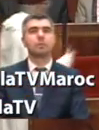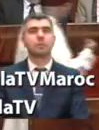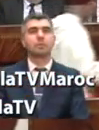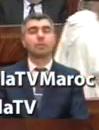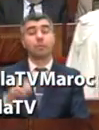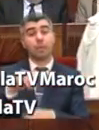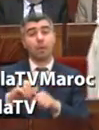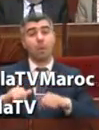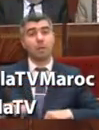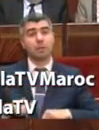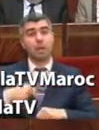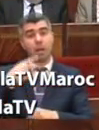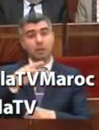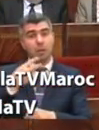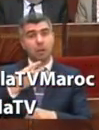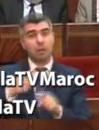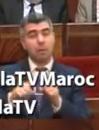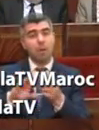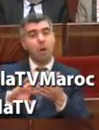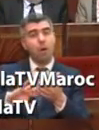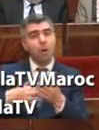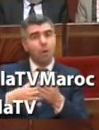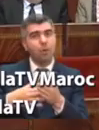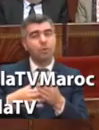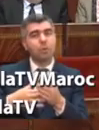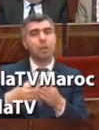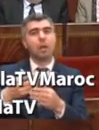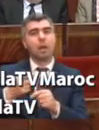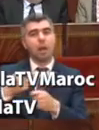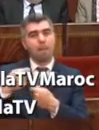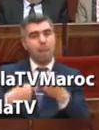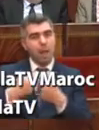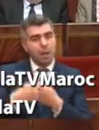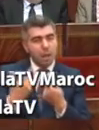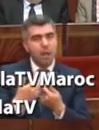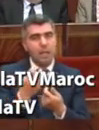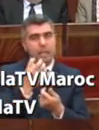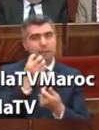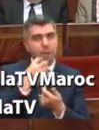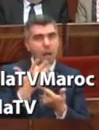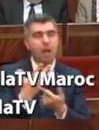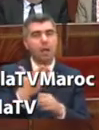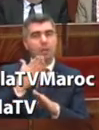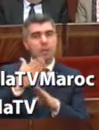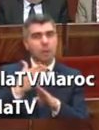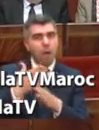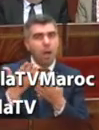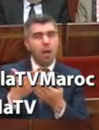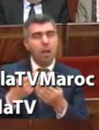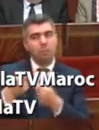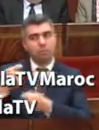على المحاصيل كلها، الفواكه، الخضار، انتاج الشمندار، وحتى على